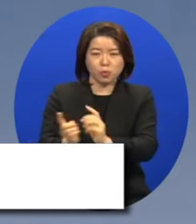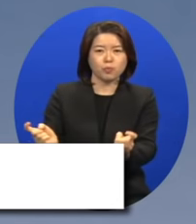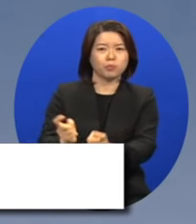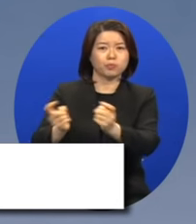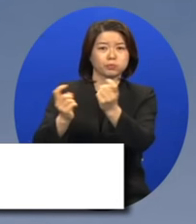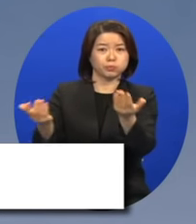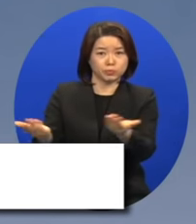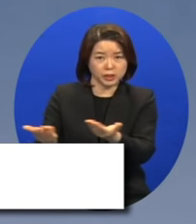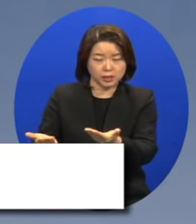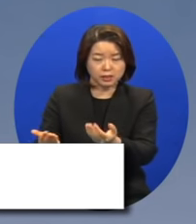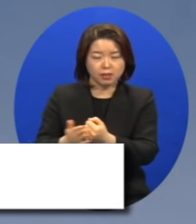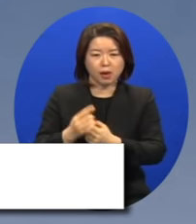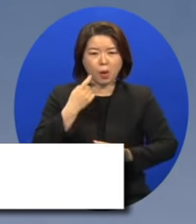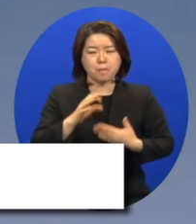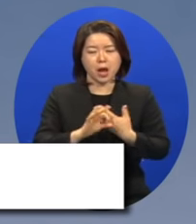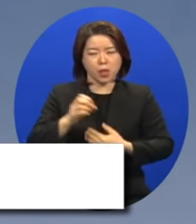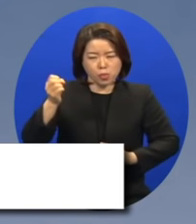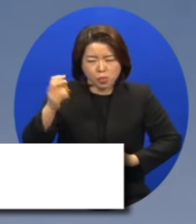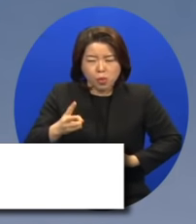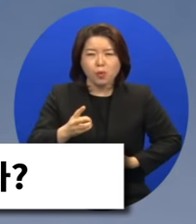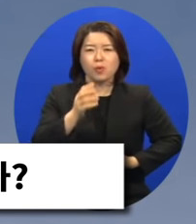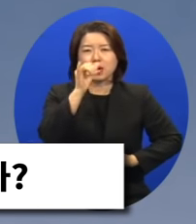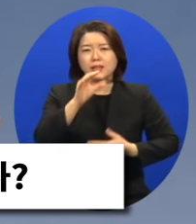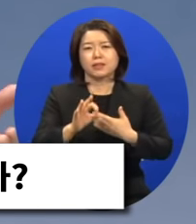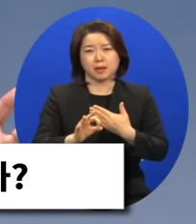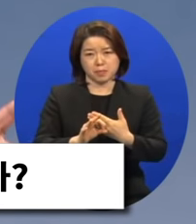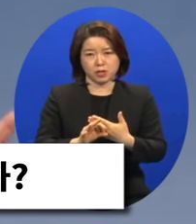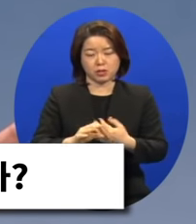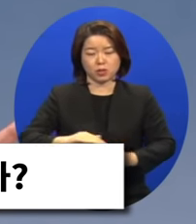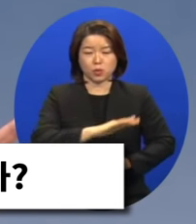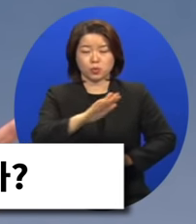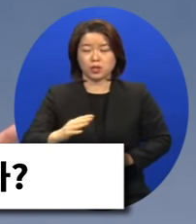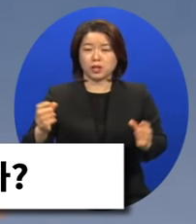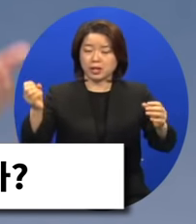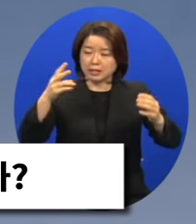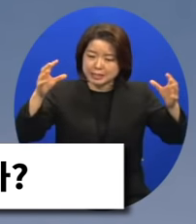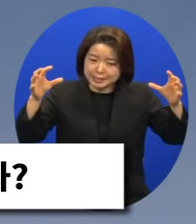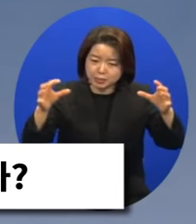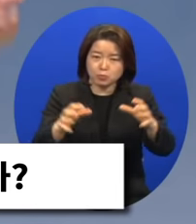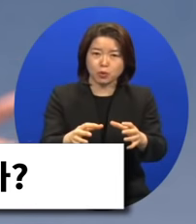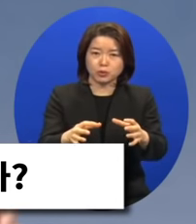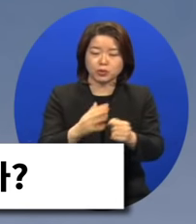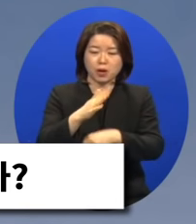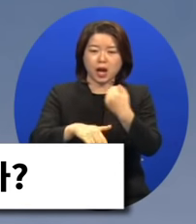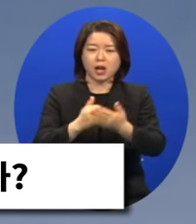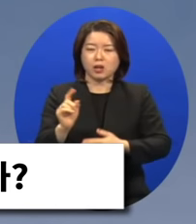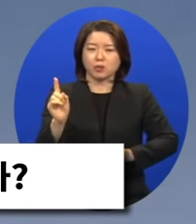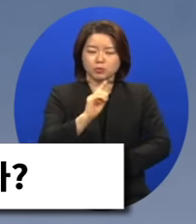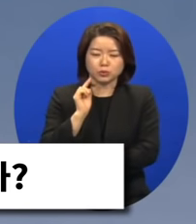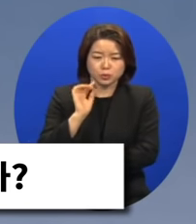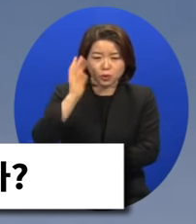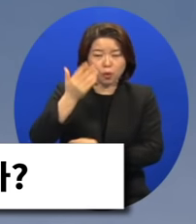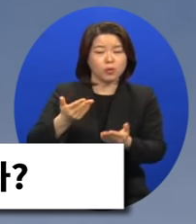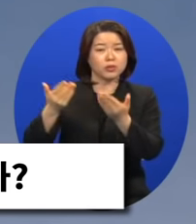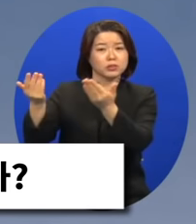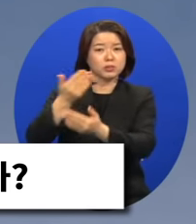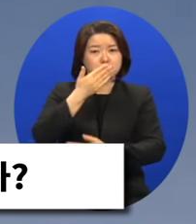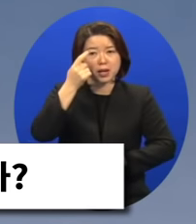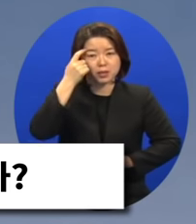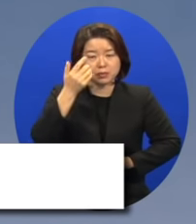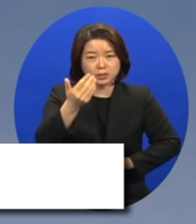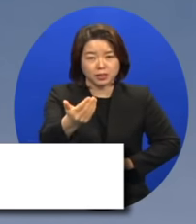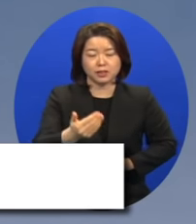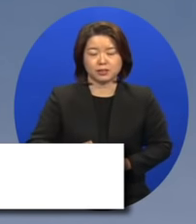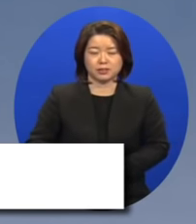끼리싸운다면, 우리의재모임이어떻게 하나님께영광